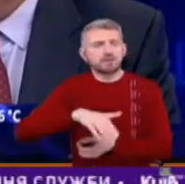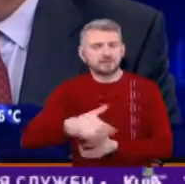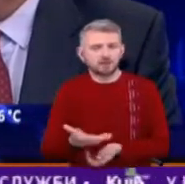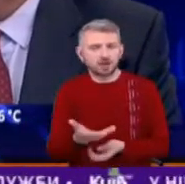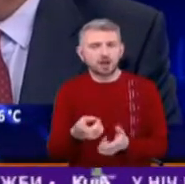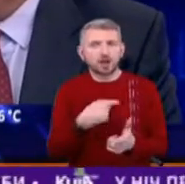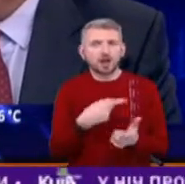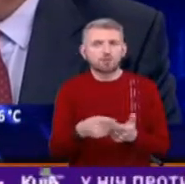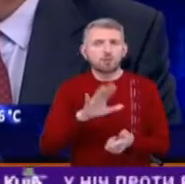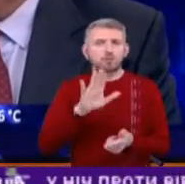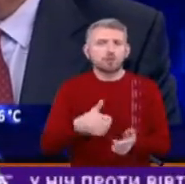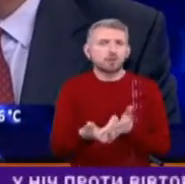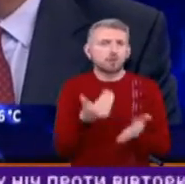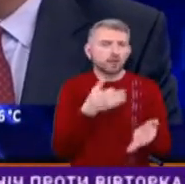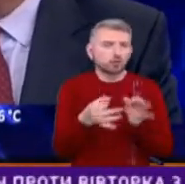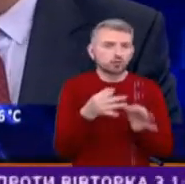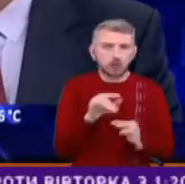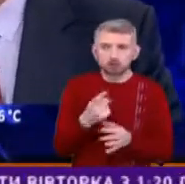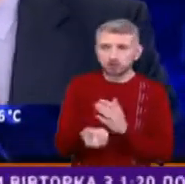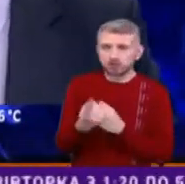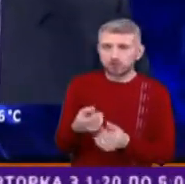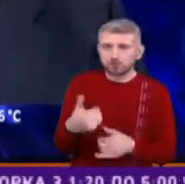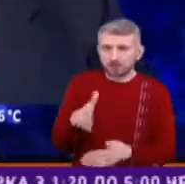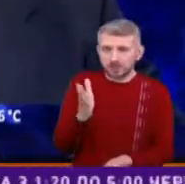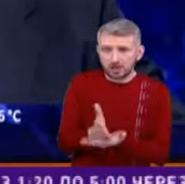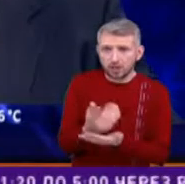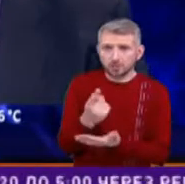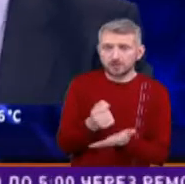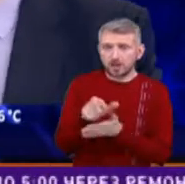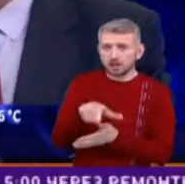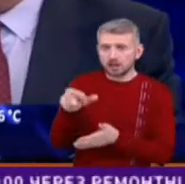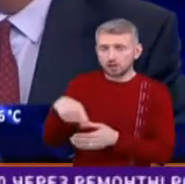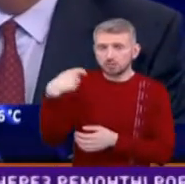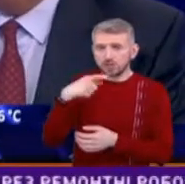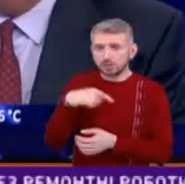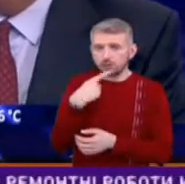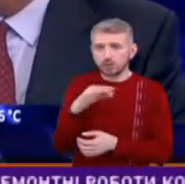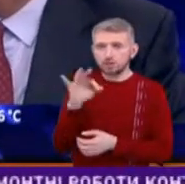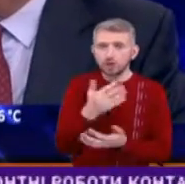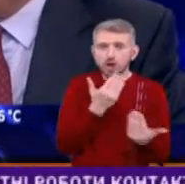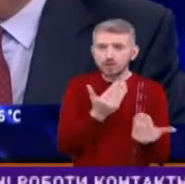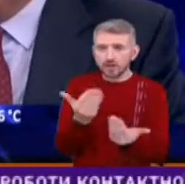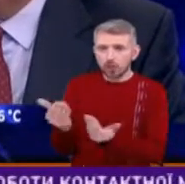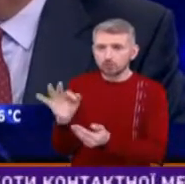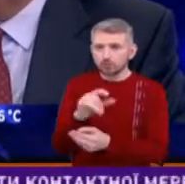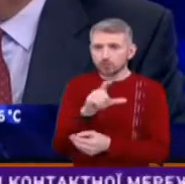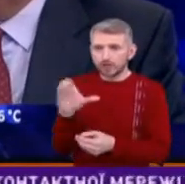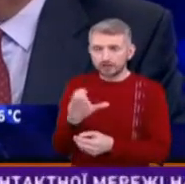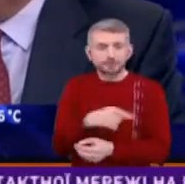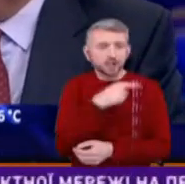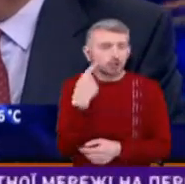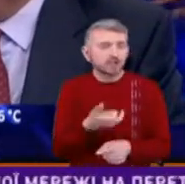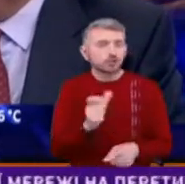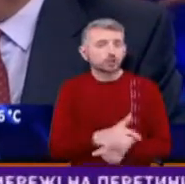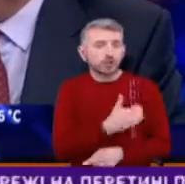Або після якихось попередніх консультацій. Так, а що з'являться? Вже є там, до речі, одні з кандидатів в президенти говорить про референдум щодо ЄС. Ну, в Росії дуже